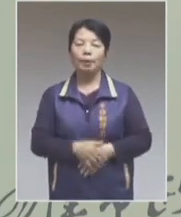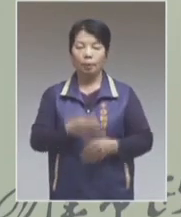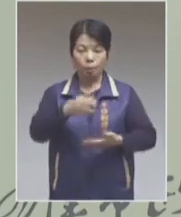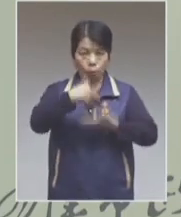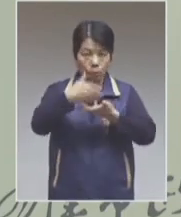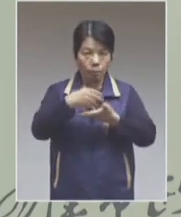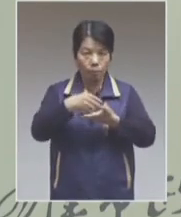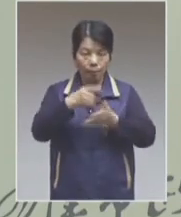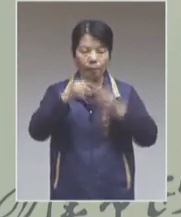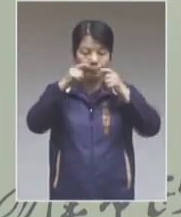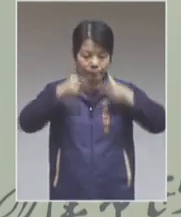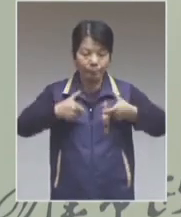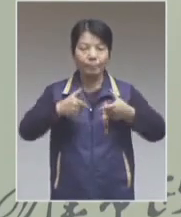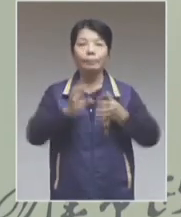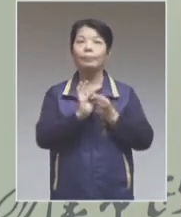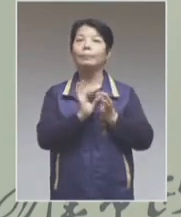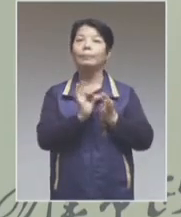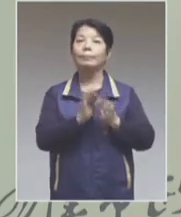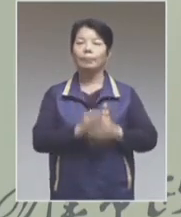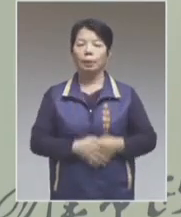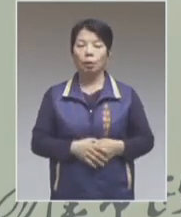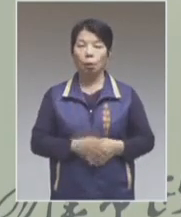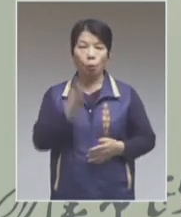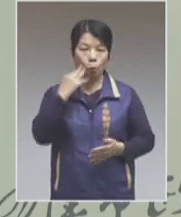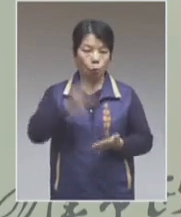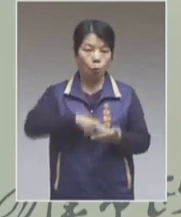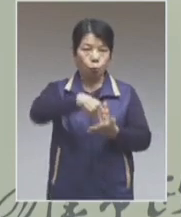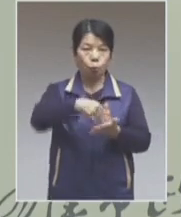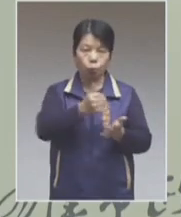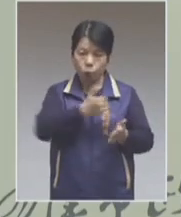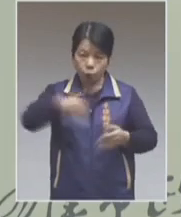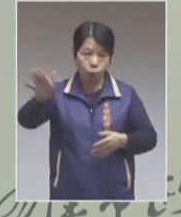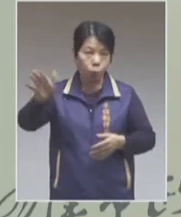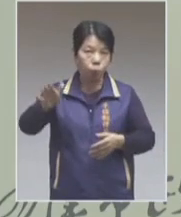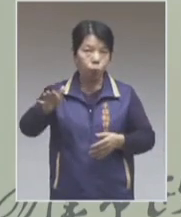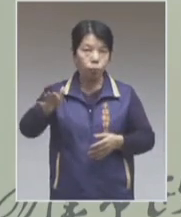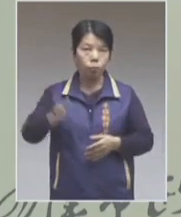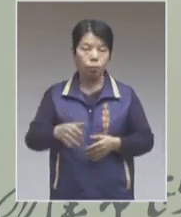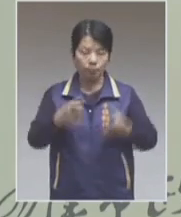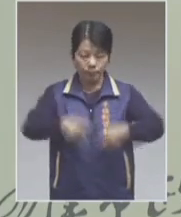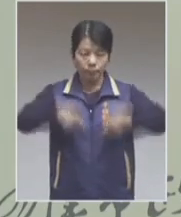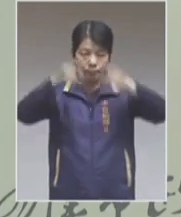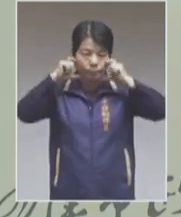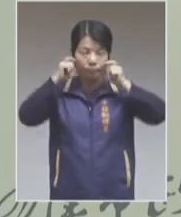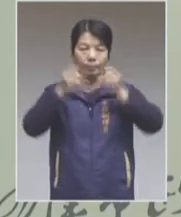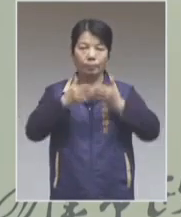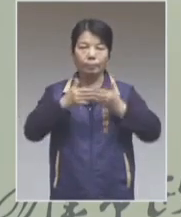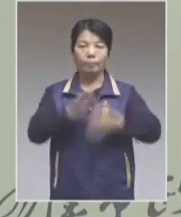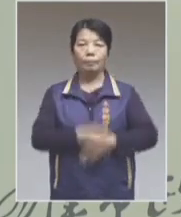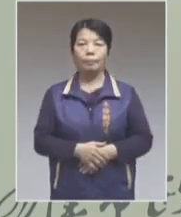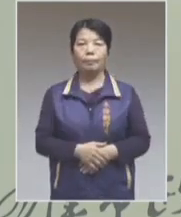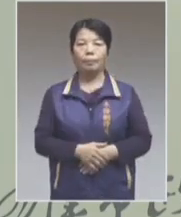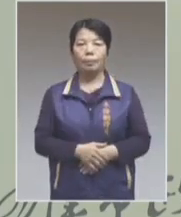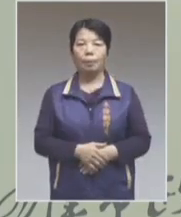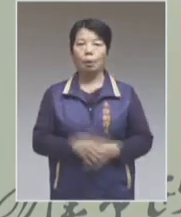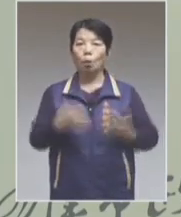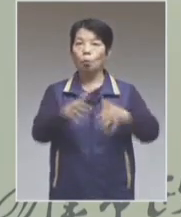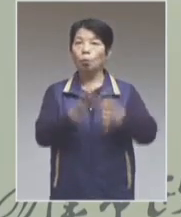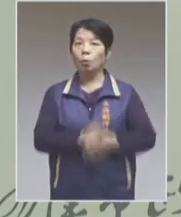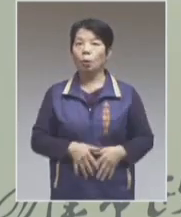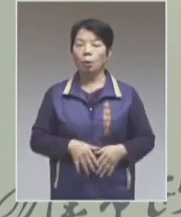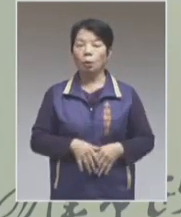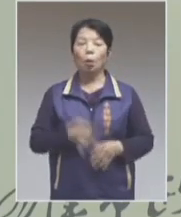时候你就口罩拿下来但是你离开餐桌站起来的时候你口罩就要戴上那也不要逐桌的敬